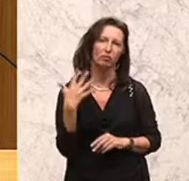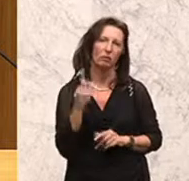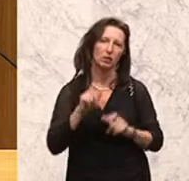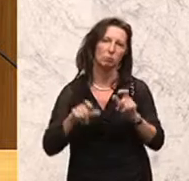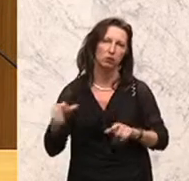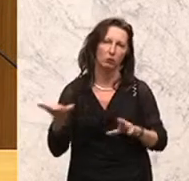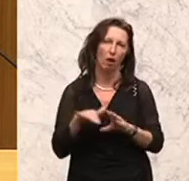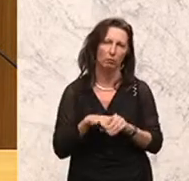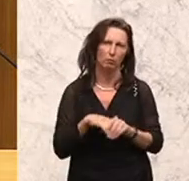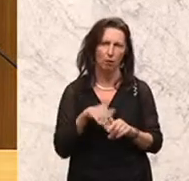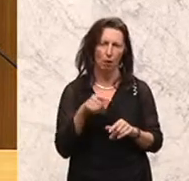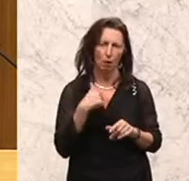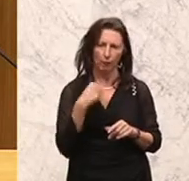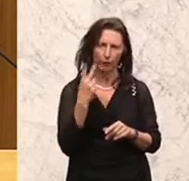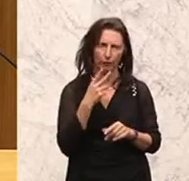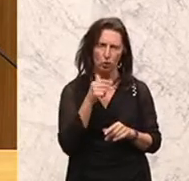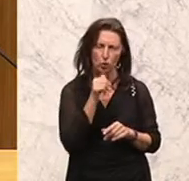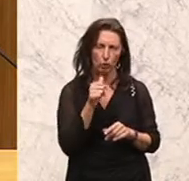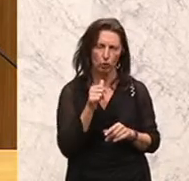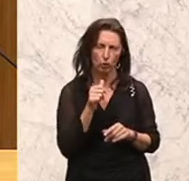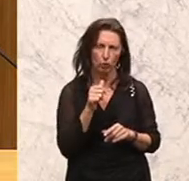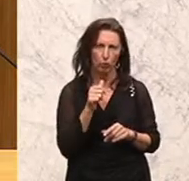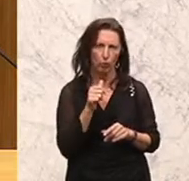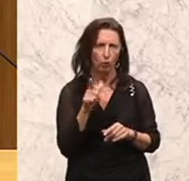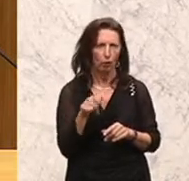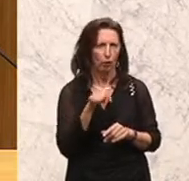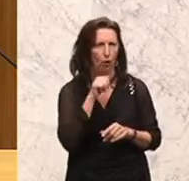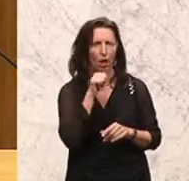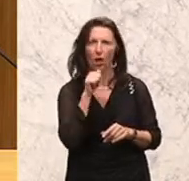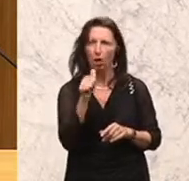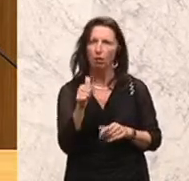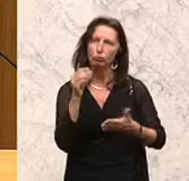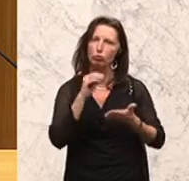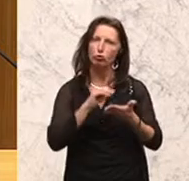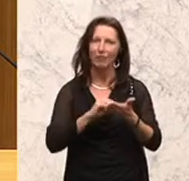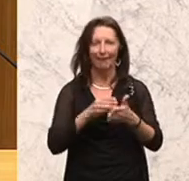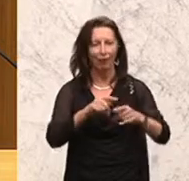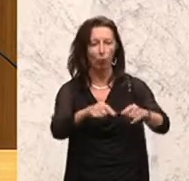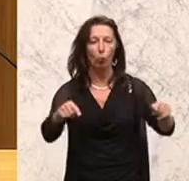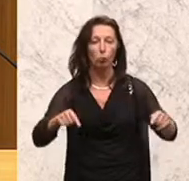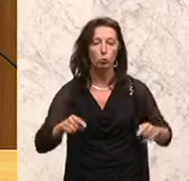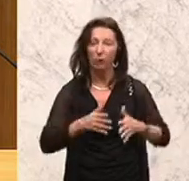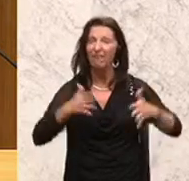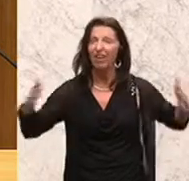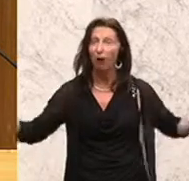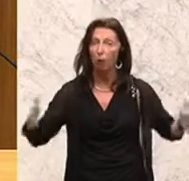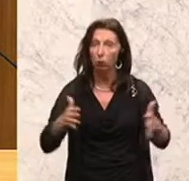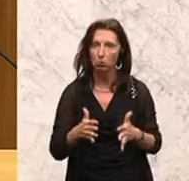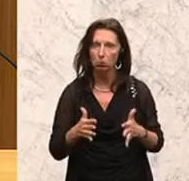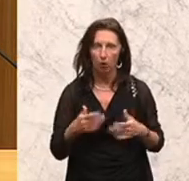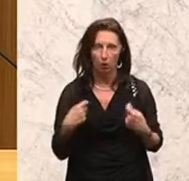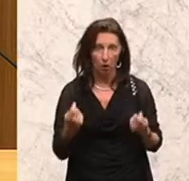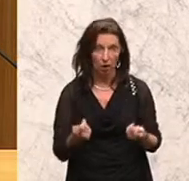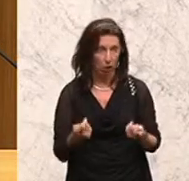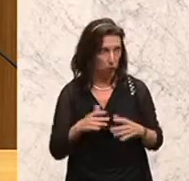habe ich überhaupt nicht durchschaut. Es wird überhaupt nicht darauf angegangen, wie groß ein Grundstück ist. Es gibt Grundstücke, die sind 3 Quadratmeter groß und welche, die sind